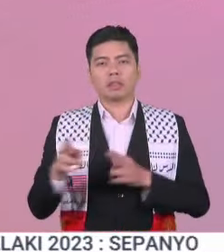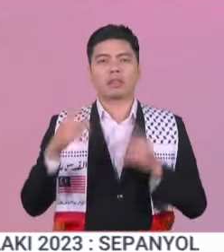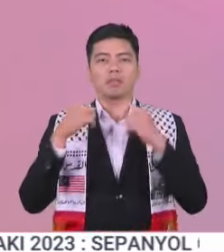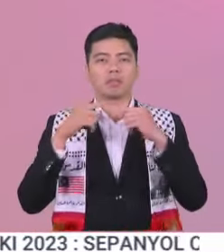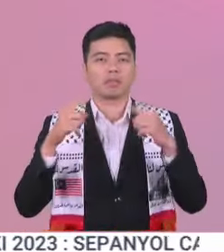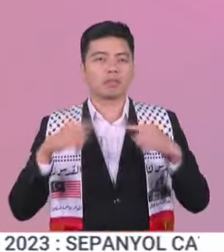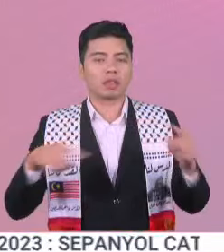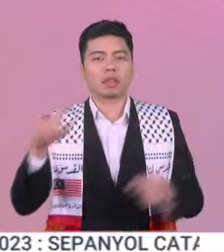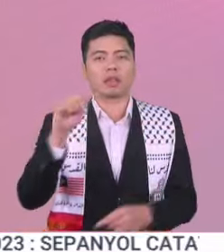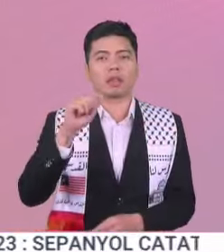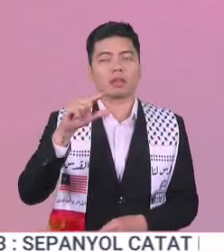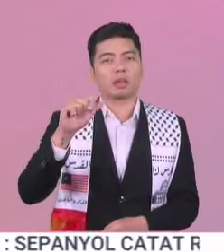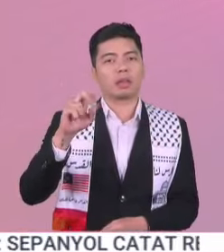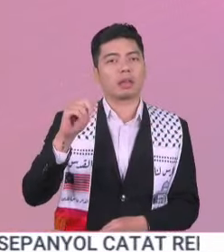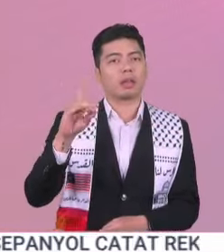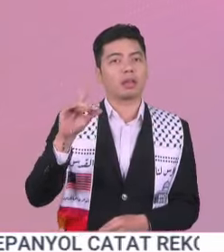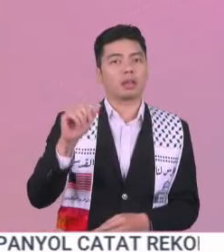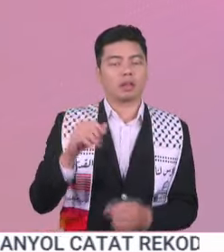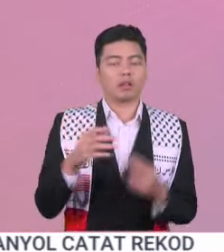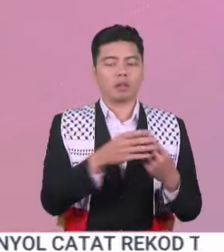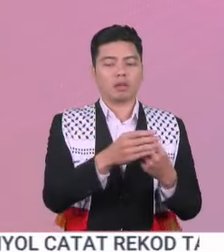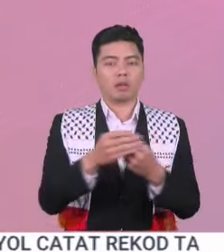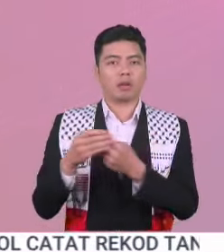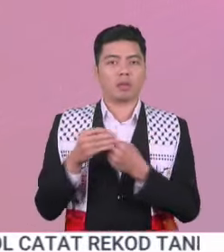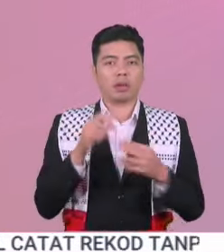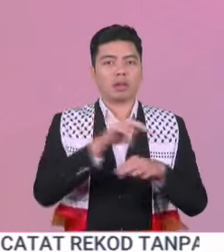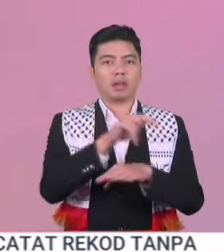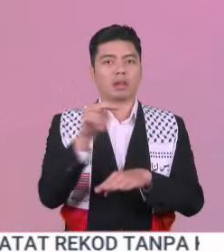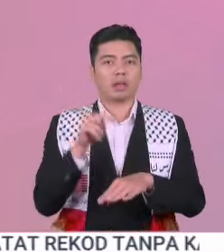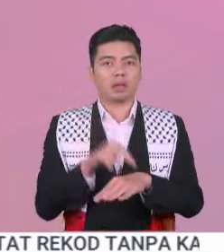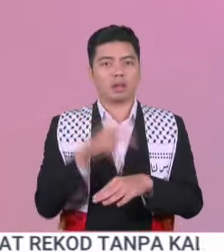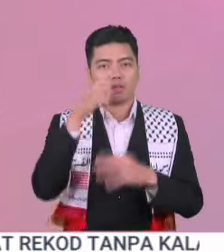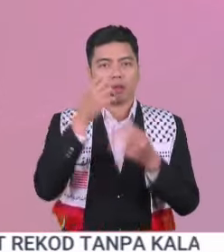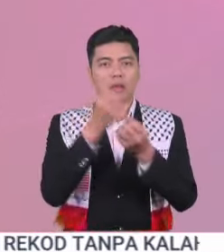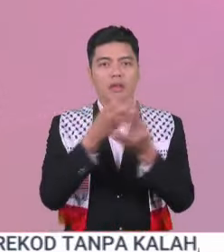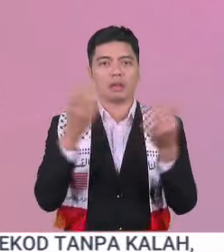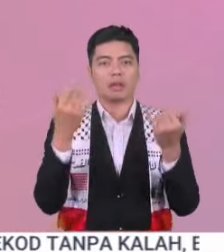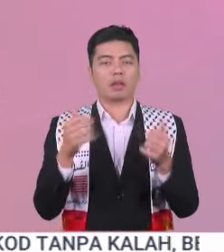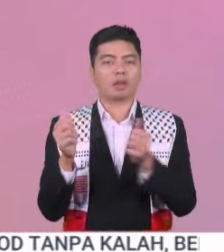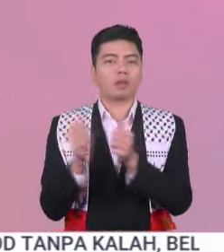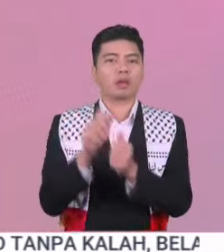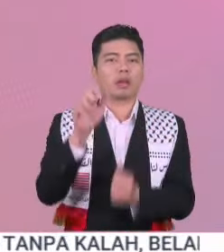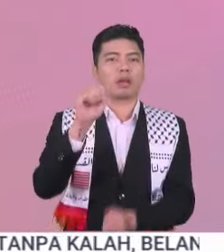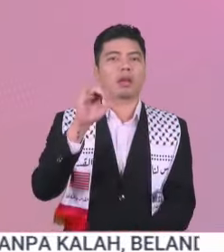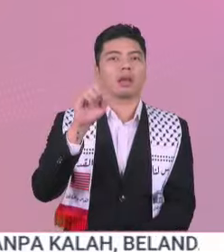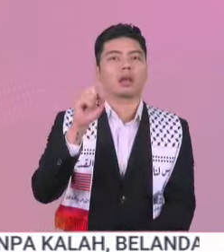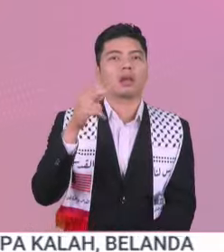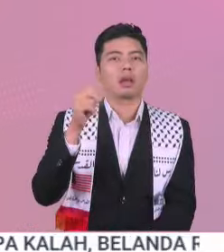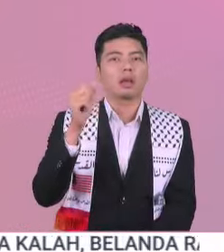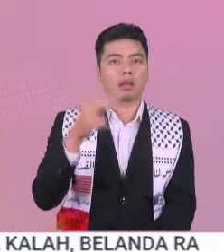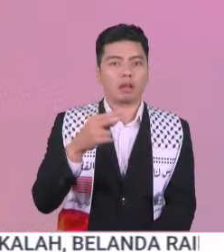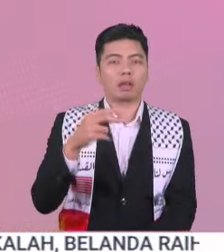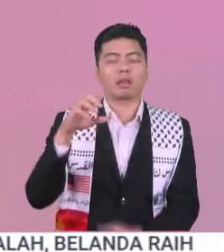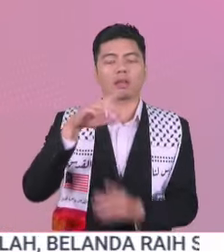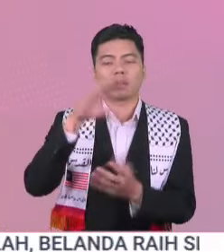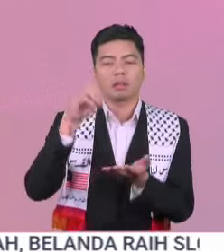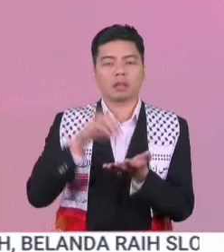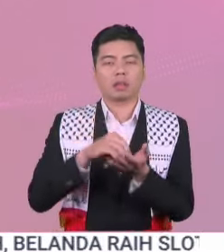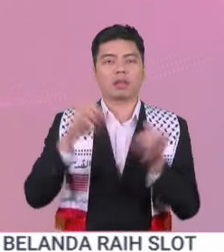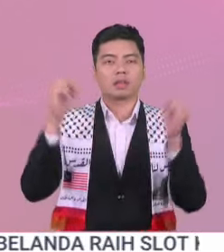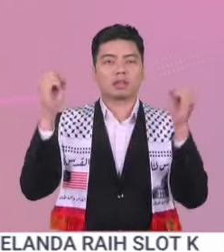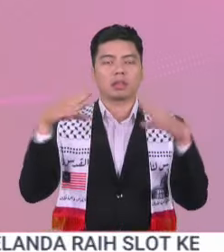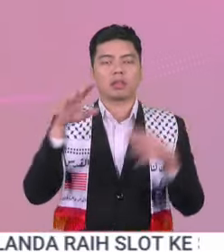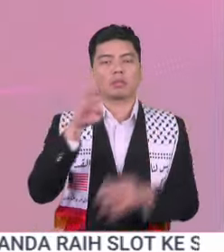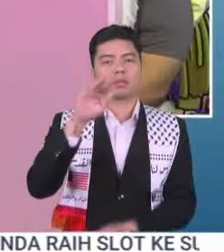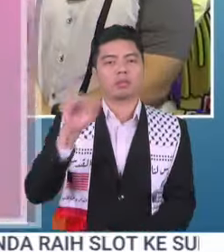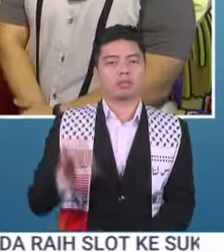menjayakan agenda perpaduan nasional. Bagi mendapatkan maklumat lanjut, terus sahaja bersama Aisyah Hisham di perkarangan Stadium Bukit Jalil.